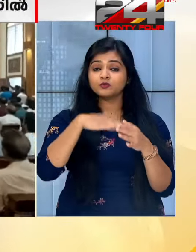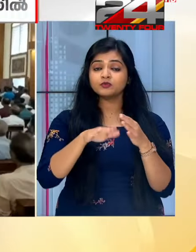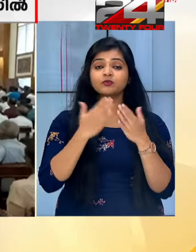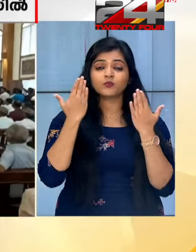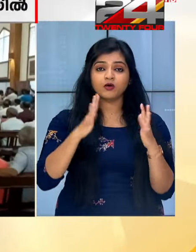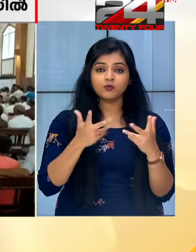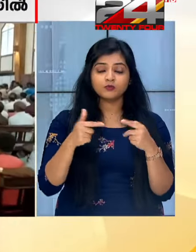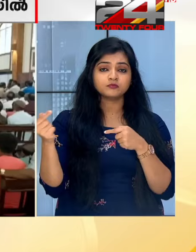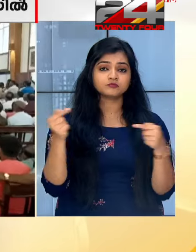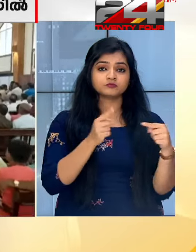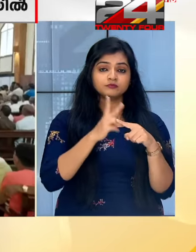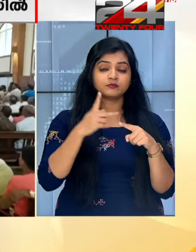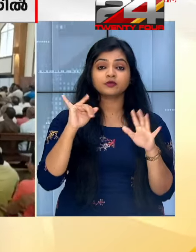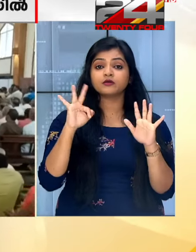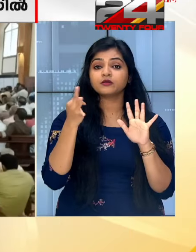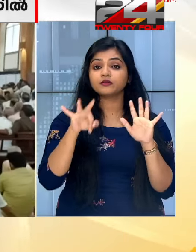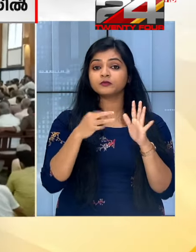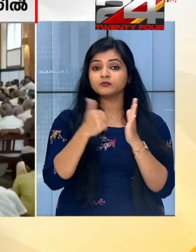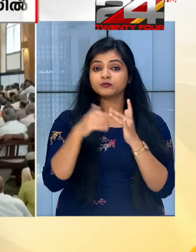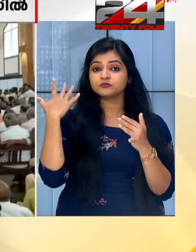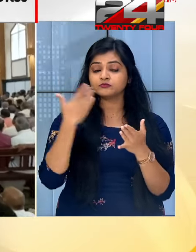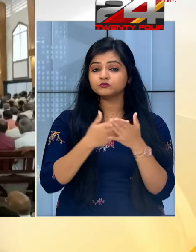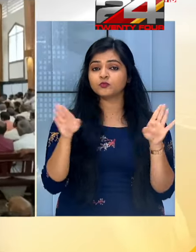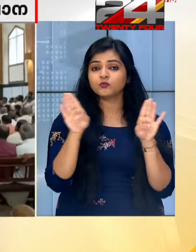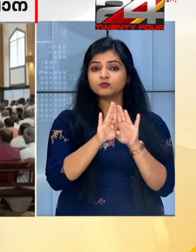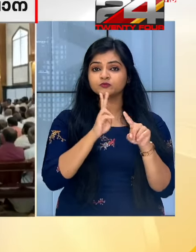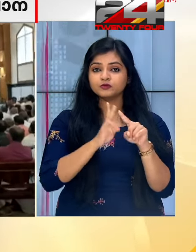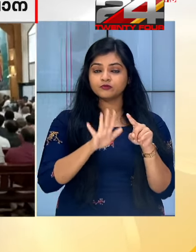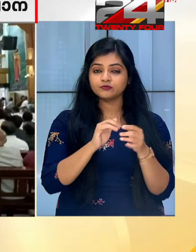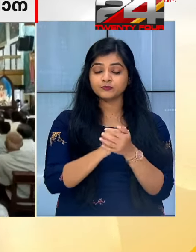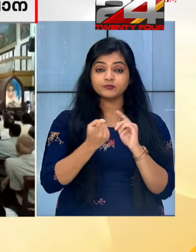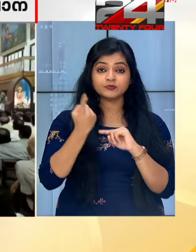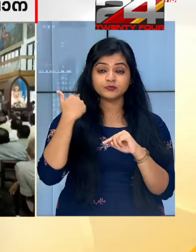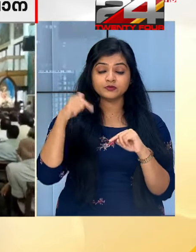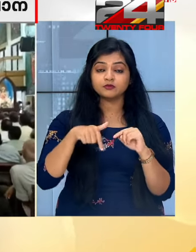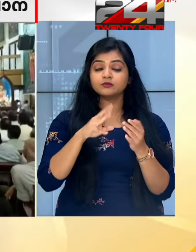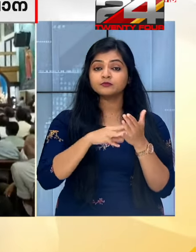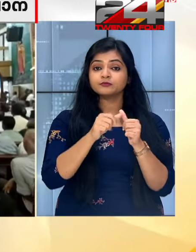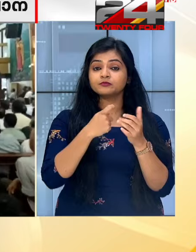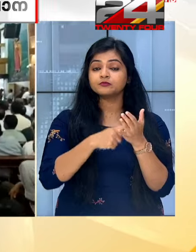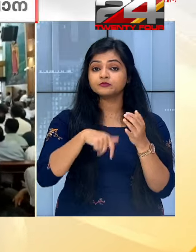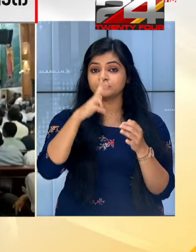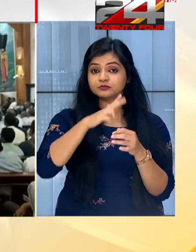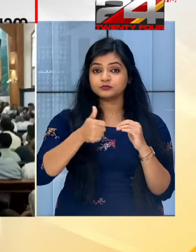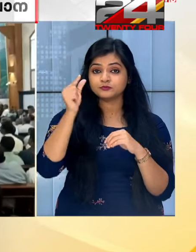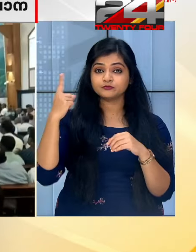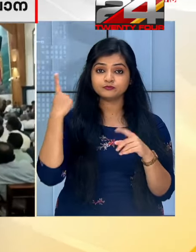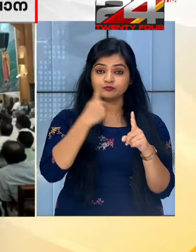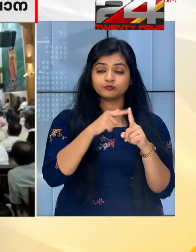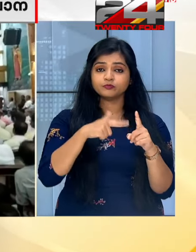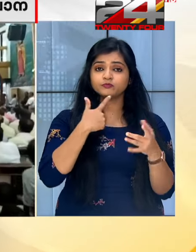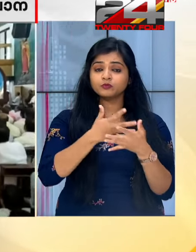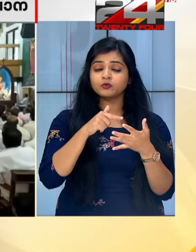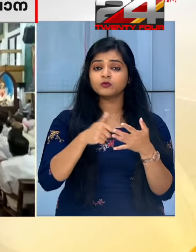ബസലിക്ക ഇത്രയധികം നാൾ കിടന്നിരുന്നത്. പക്ഷേ ഇന്നലെ ബിഷപ്പ് മാർ സിറിൽ വാസിൽ എത്തുകയും തുടർന്ന് വലിയ രീതിയിലുള്ള